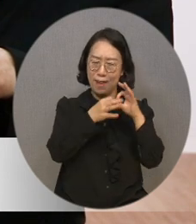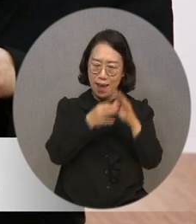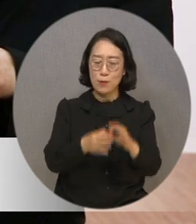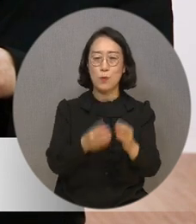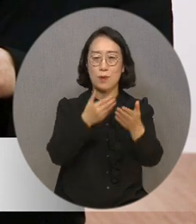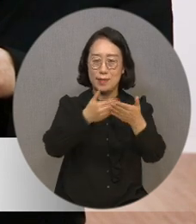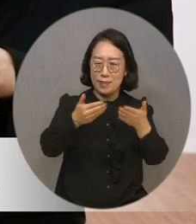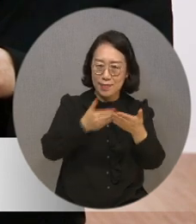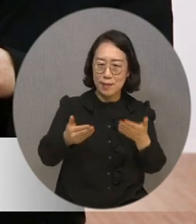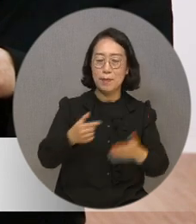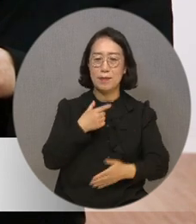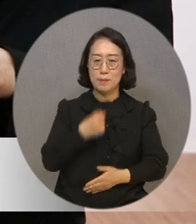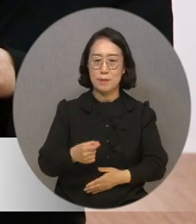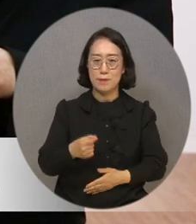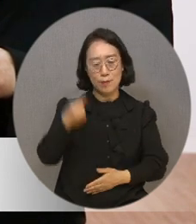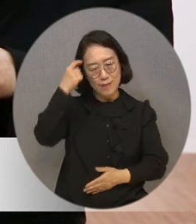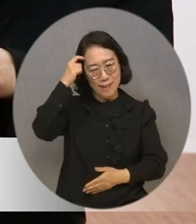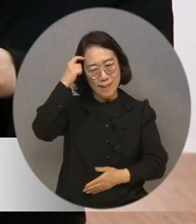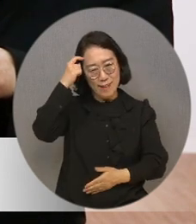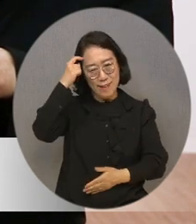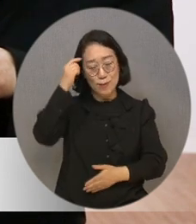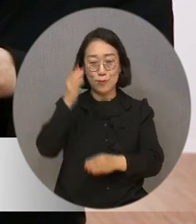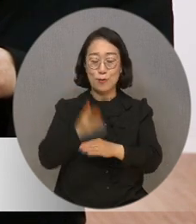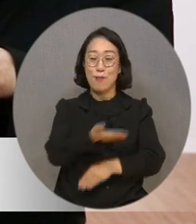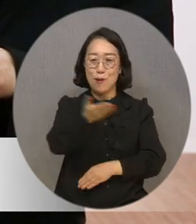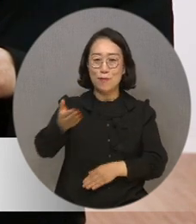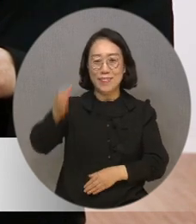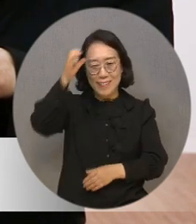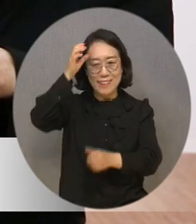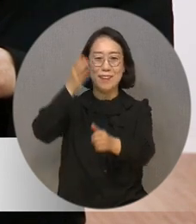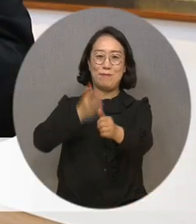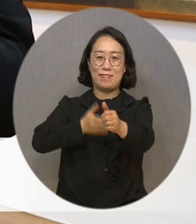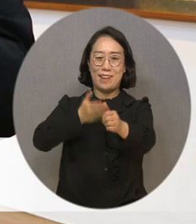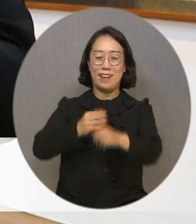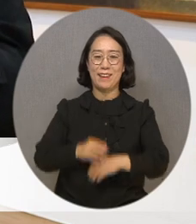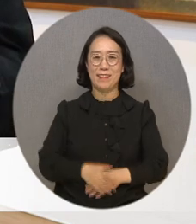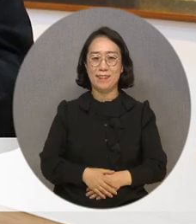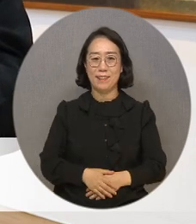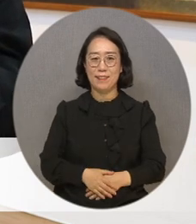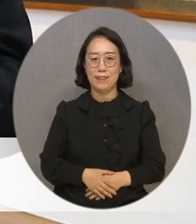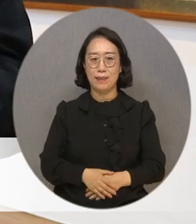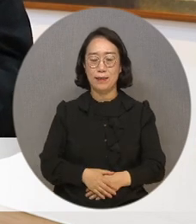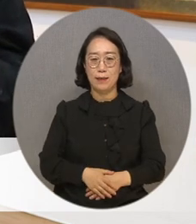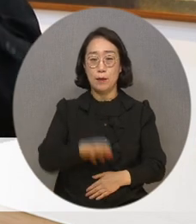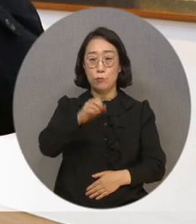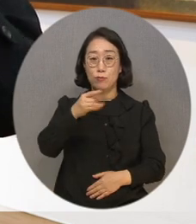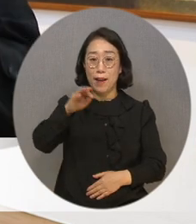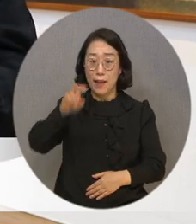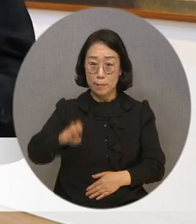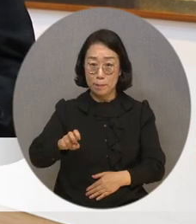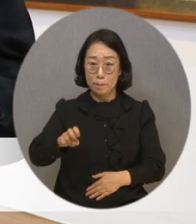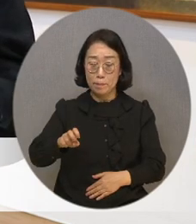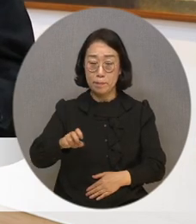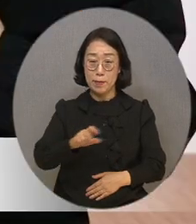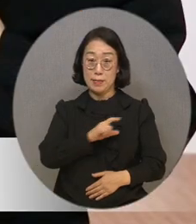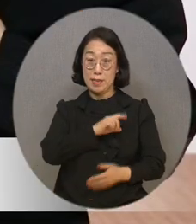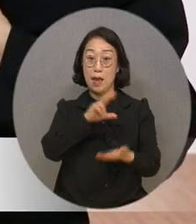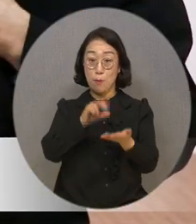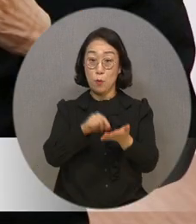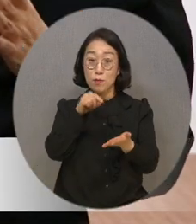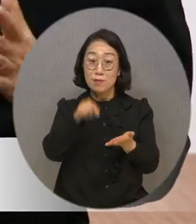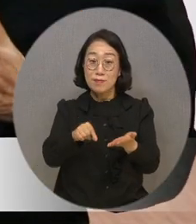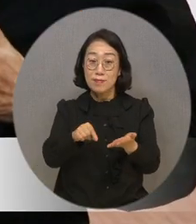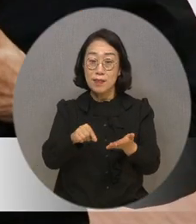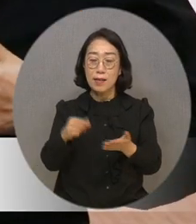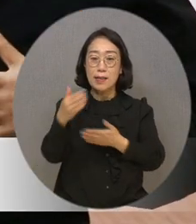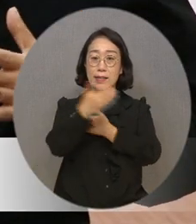저희는 생각하고 있으니 많이 기대해 주시기 바랍니다. 프레임 투 프레임이란 말은